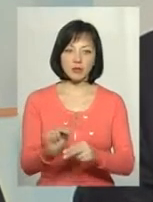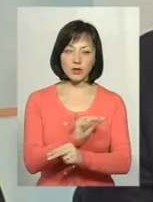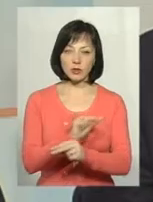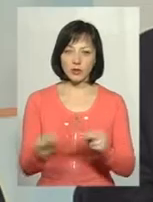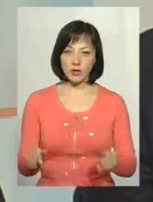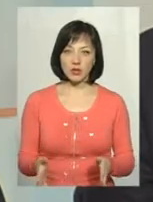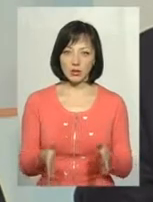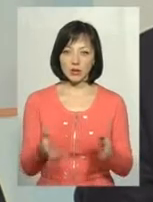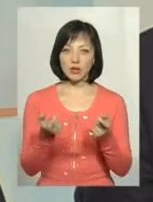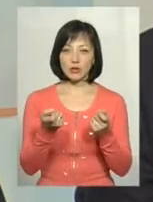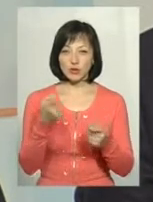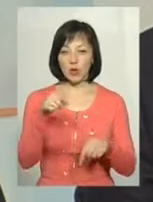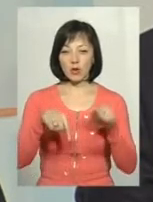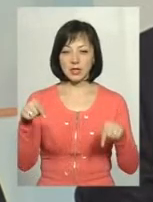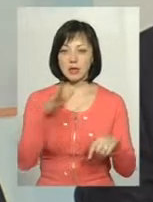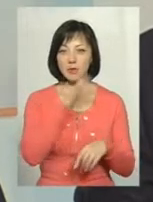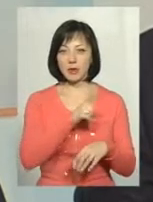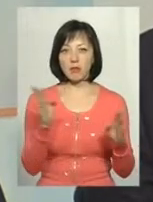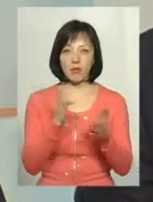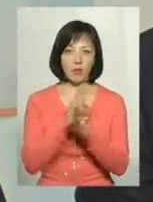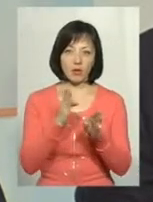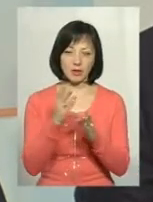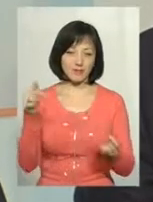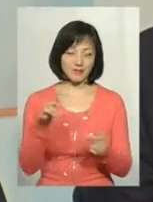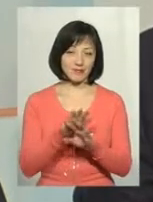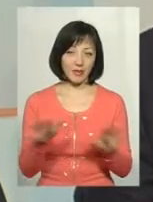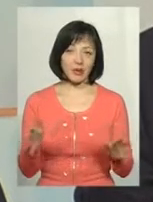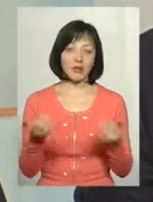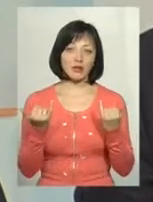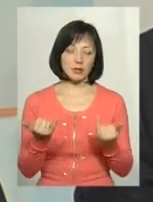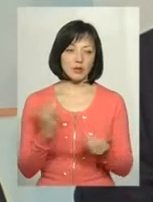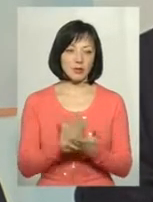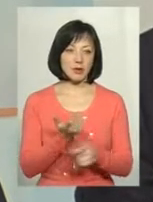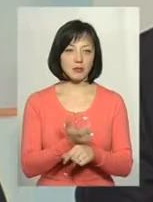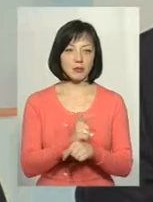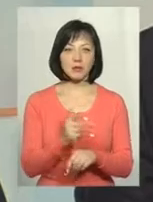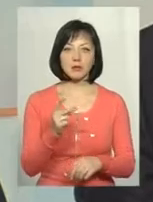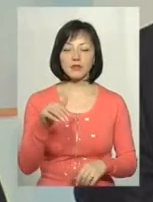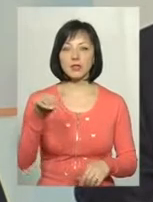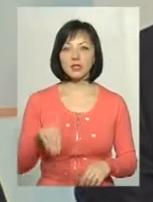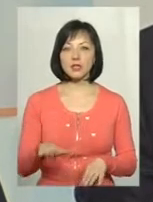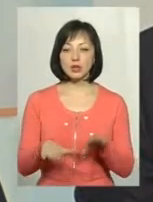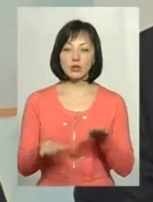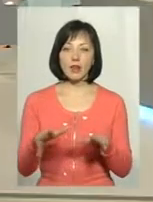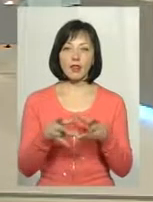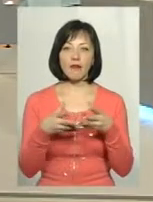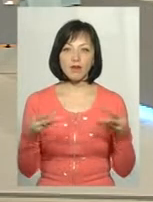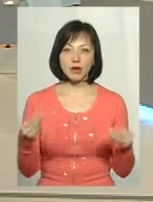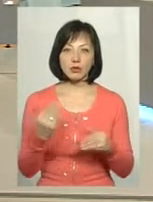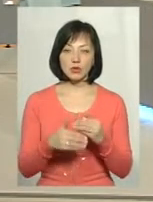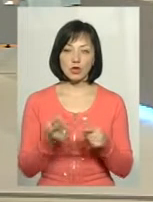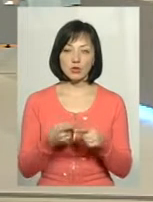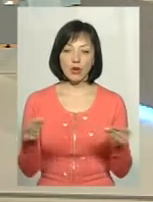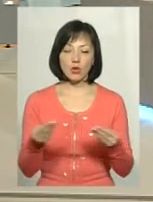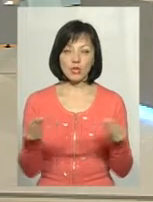відремонтувати дороги. Зрозуміло, осінній період погода була несприятлива, але ми сьогодні маємо більше 1500 тонн на весну вже отсєва